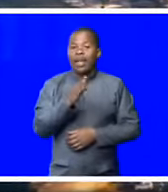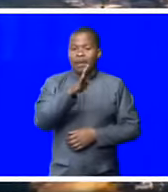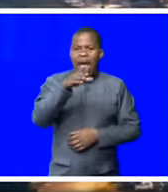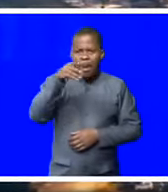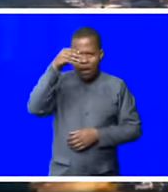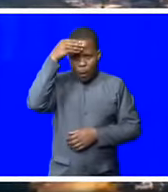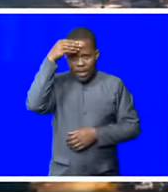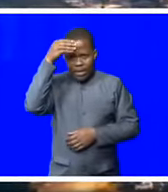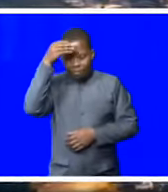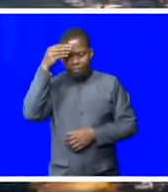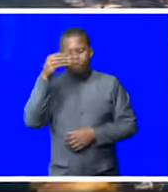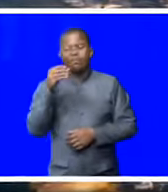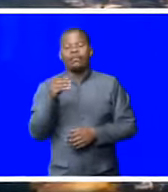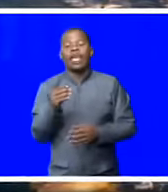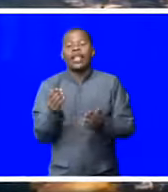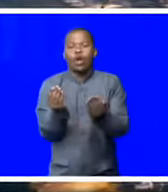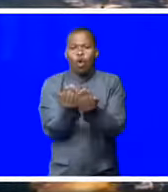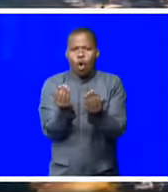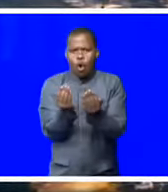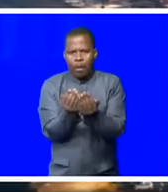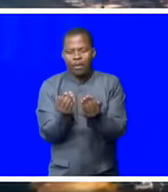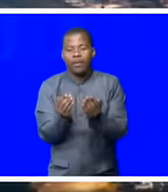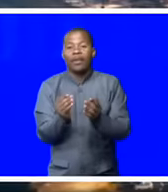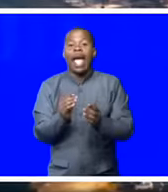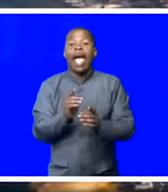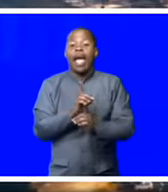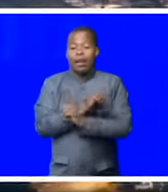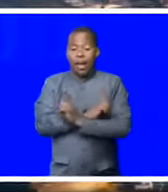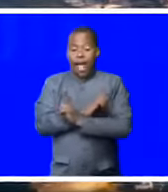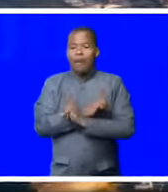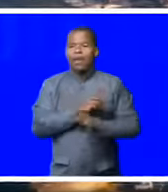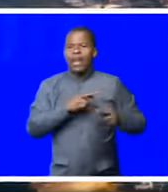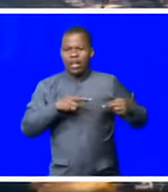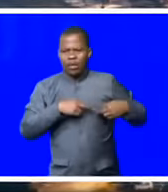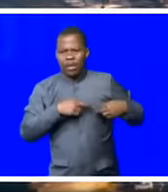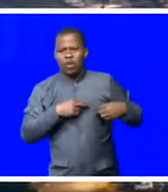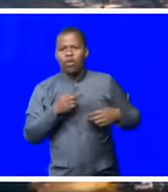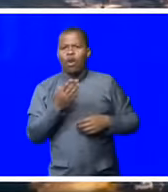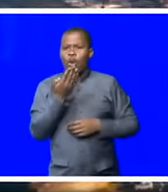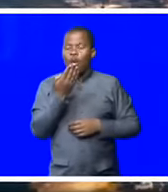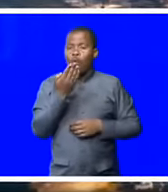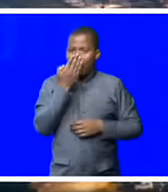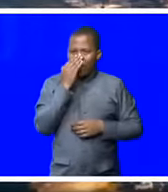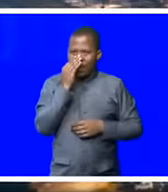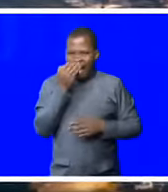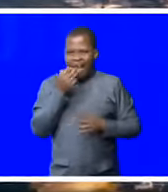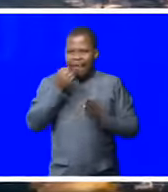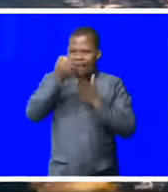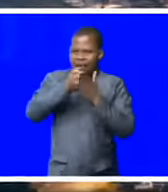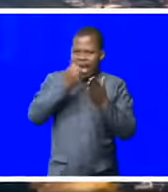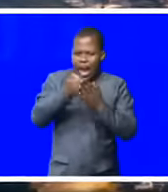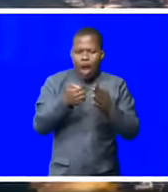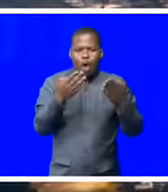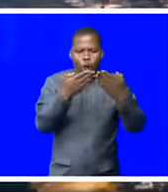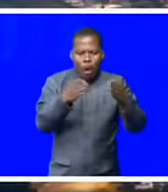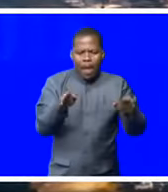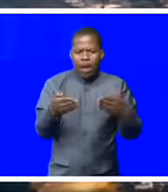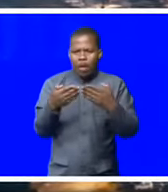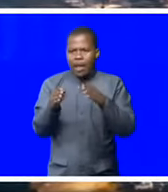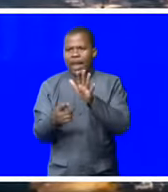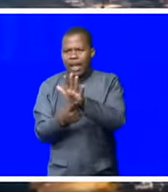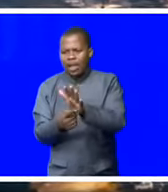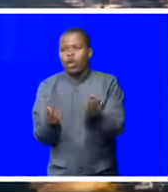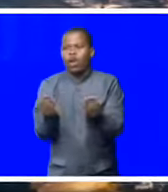emacembu ekulwa necala etikoleni letisetindzaweni letiphoyiswe ngiwo lamaphoyisa ngenhloso yekulwa nebucala. Letikole atifaka